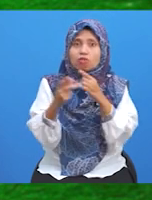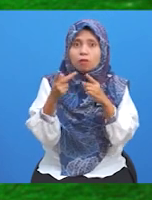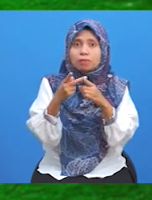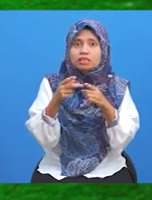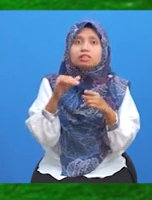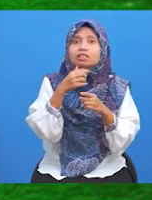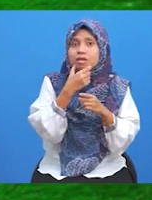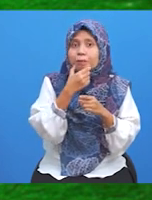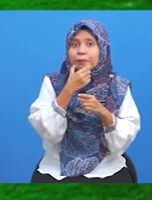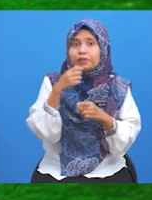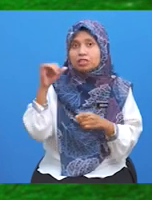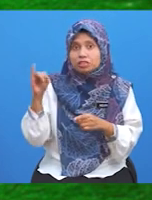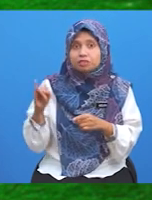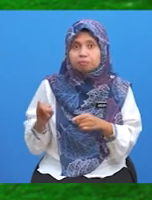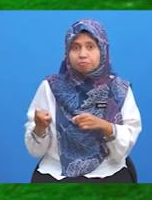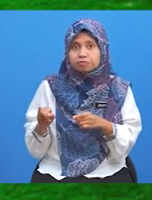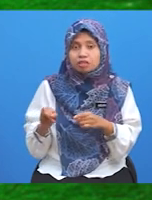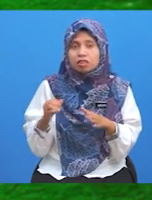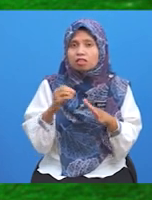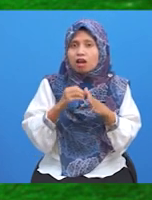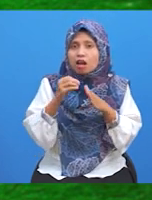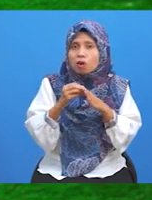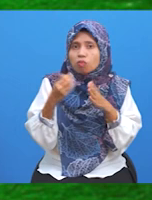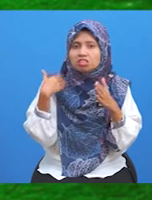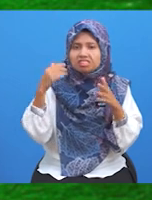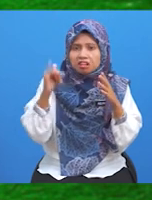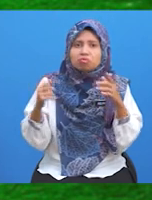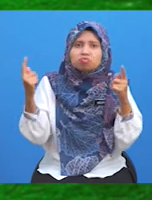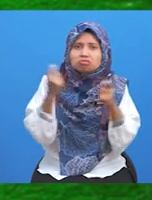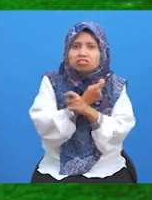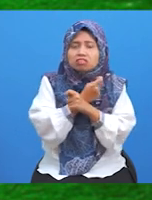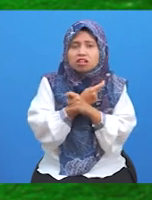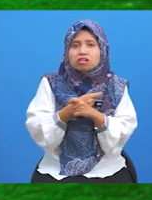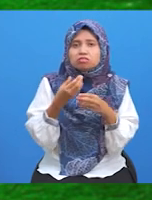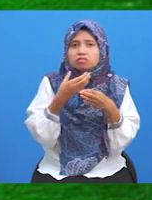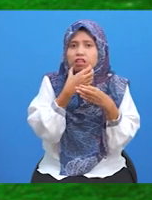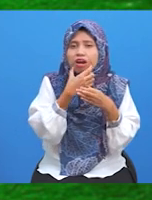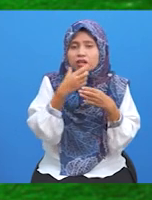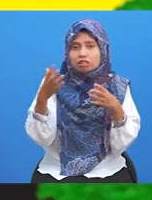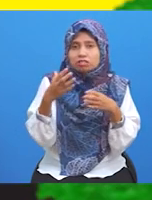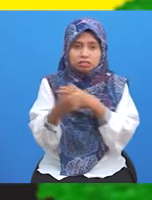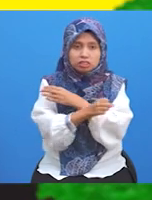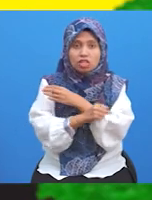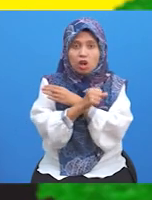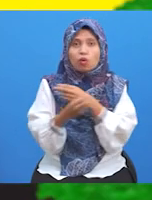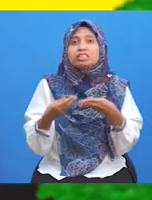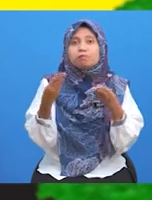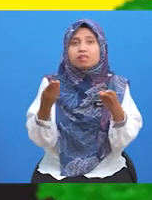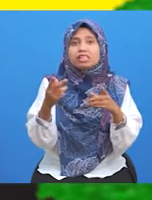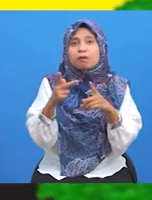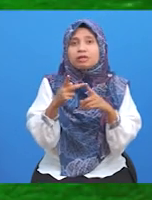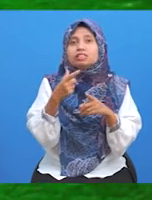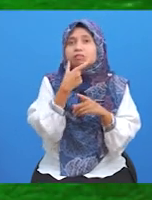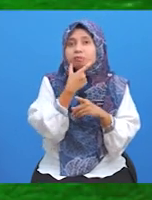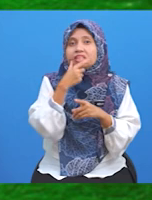Atau adakah di kalangan penduduk tempatan yang menentang penyerahan Sarawak kepada British? Ya,